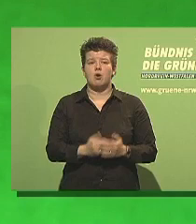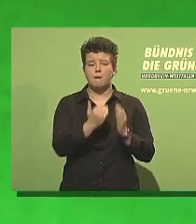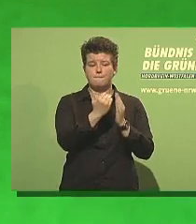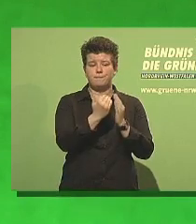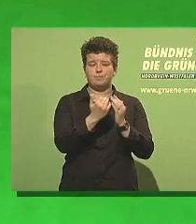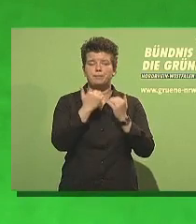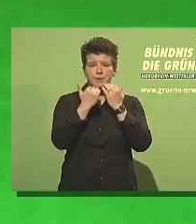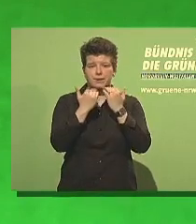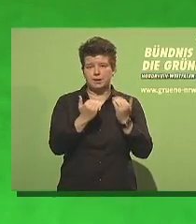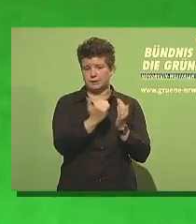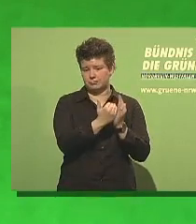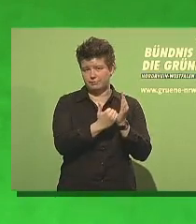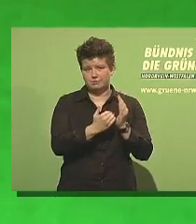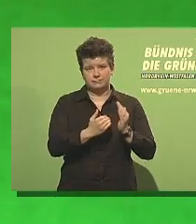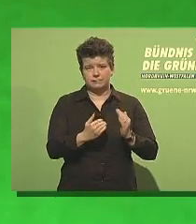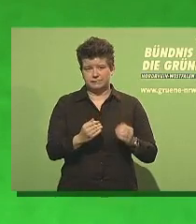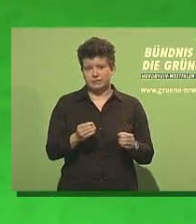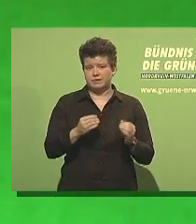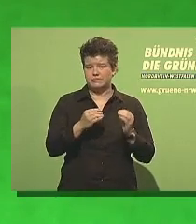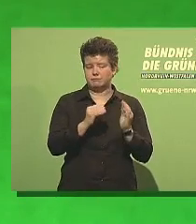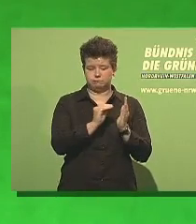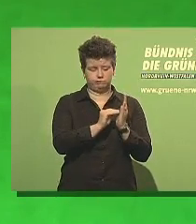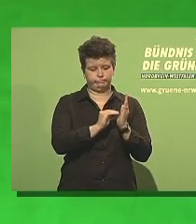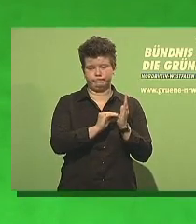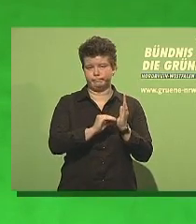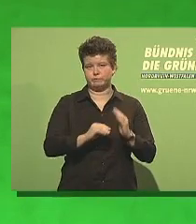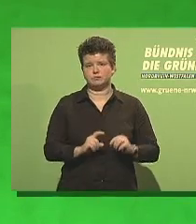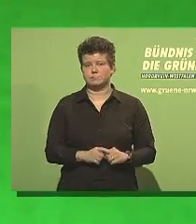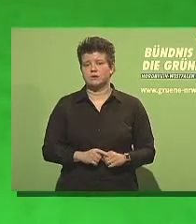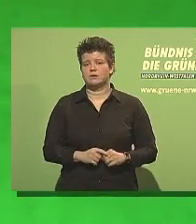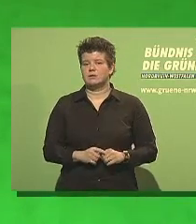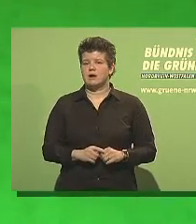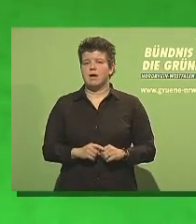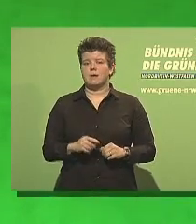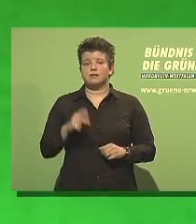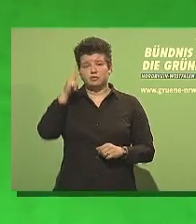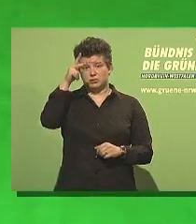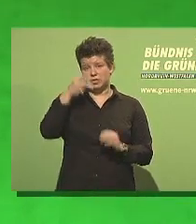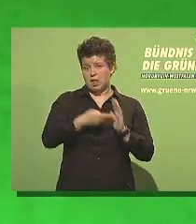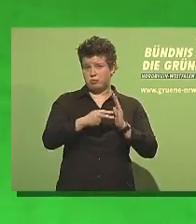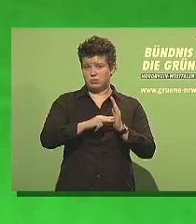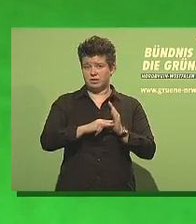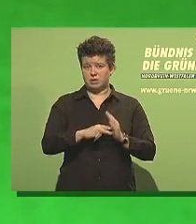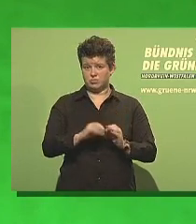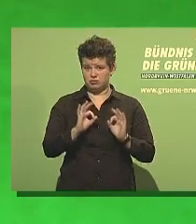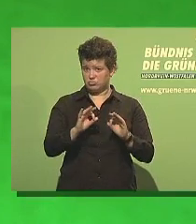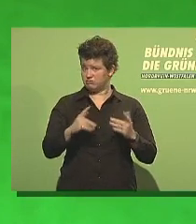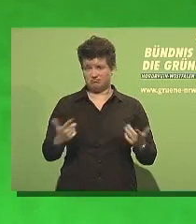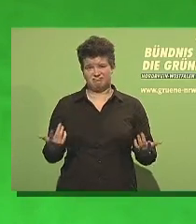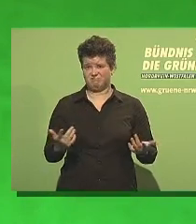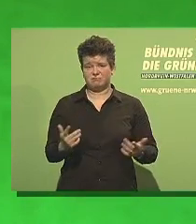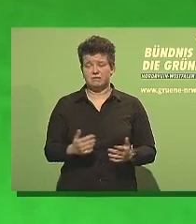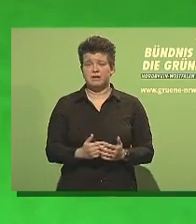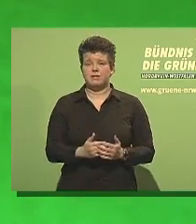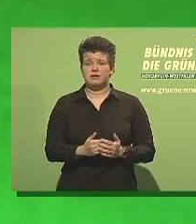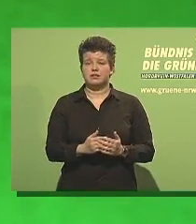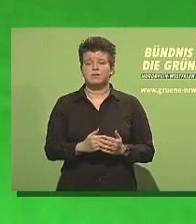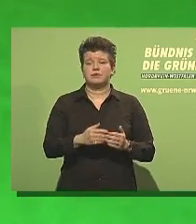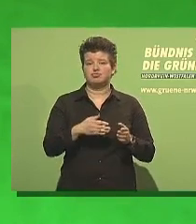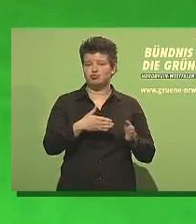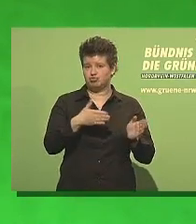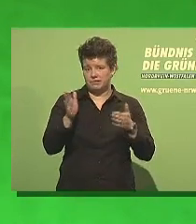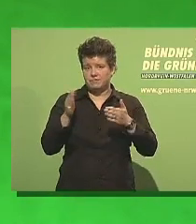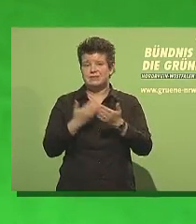nicht gepasst hat. Und deshalb gilt, diese Sozialpolitik ist nicht erfolgreich. Sie ist gescheitert und deshalb brauchen wir